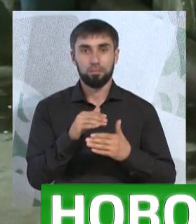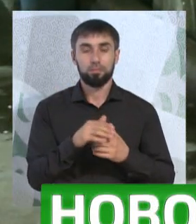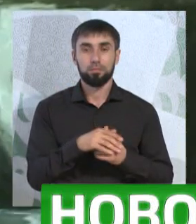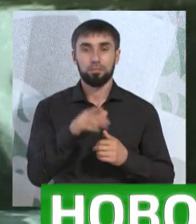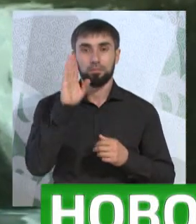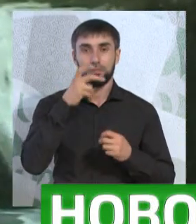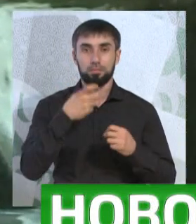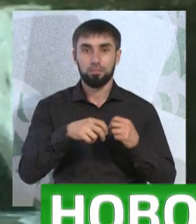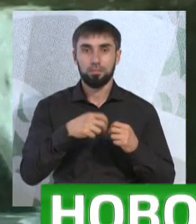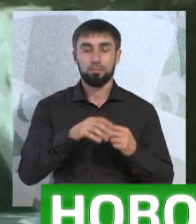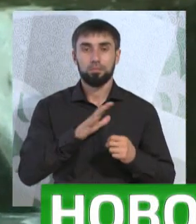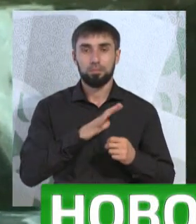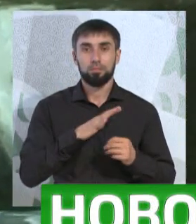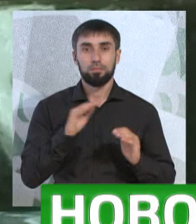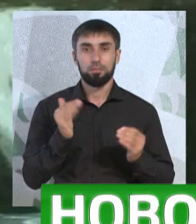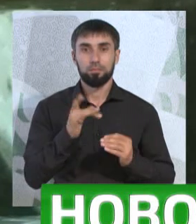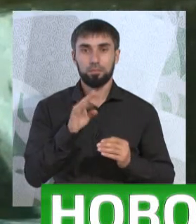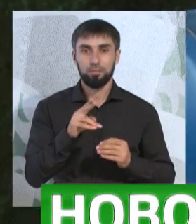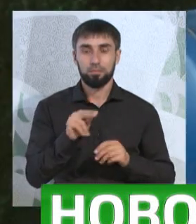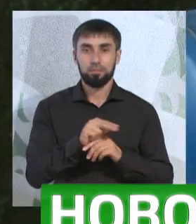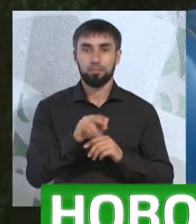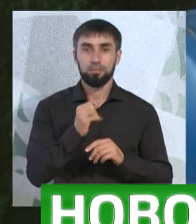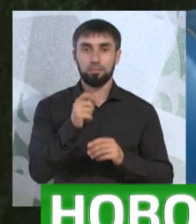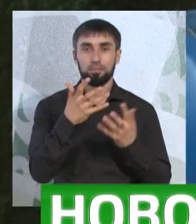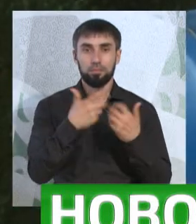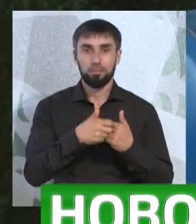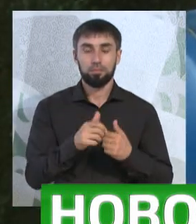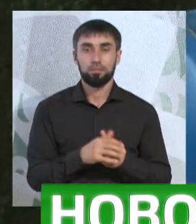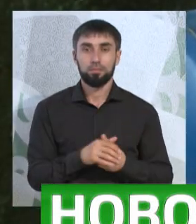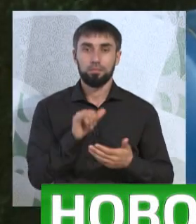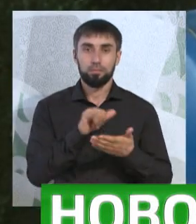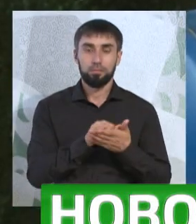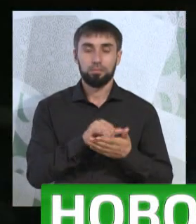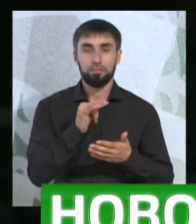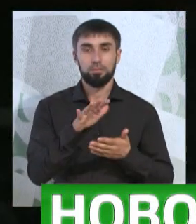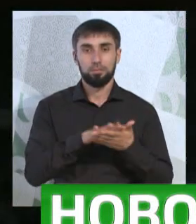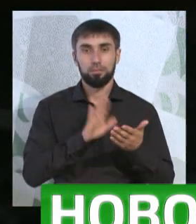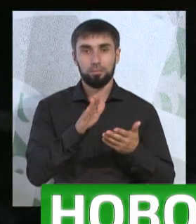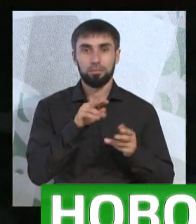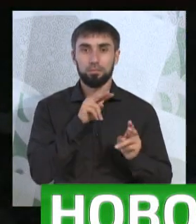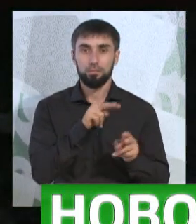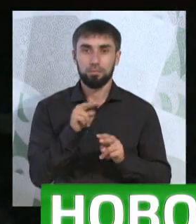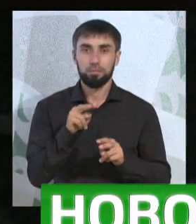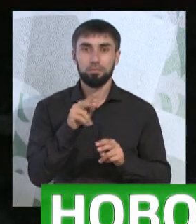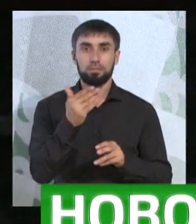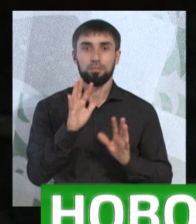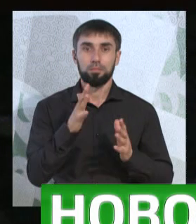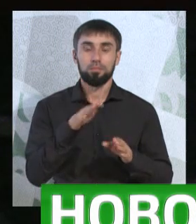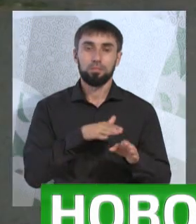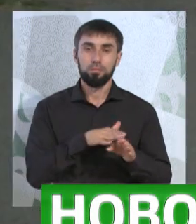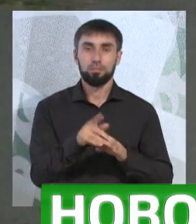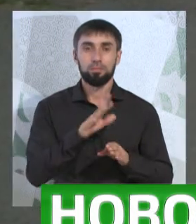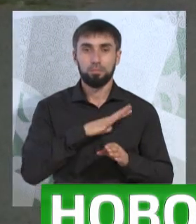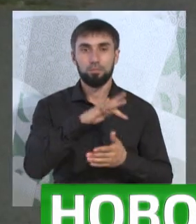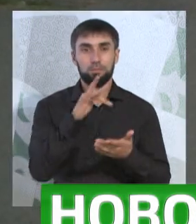порывов труб происходит в кратчайшие сроки, а оборудование модернизируется. Будем и дальше следить за этой ситуацией, ведь полностью решить проблему воды по